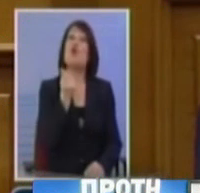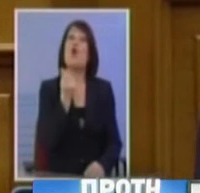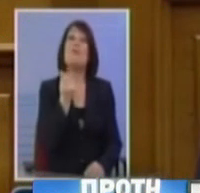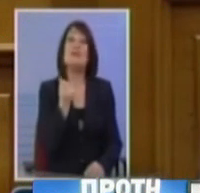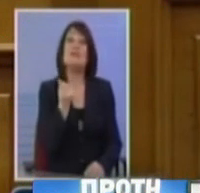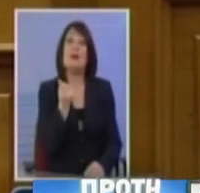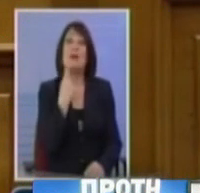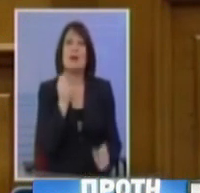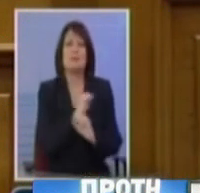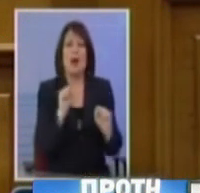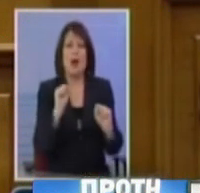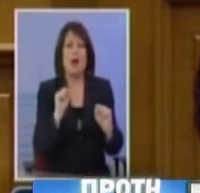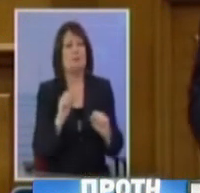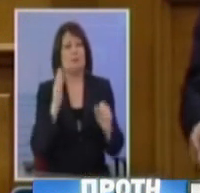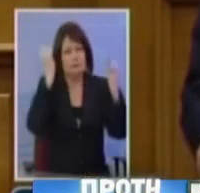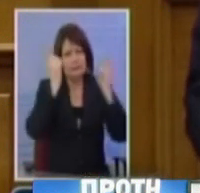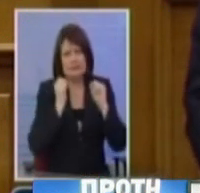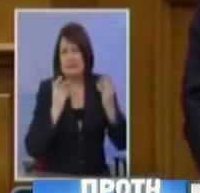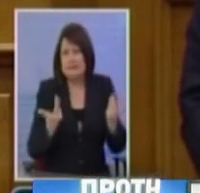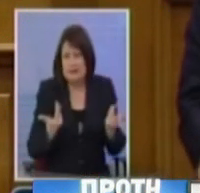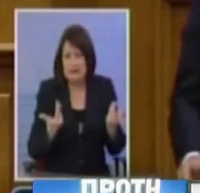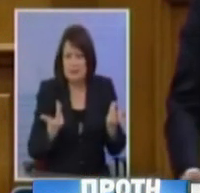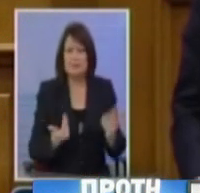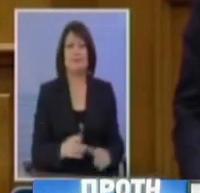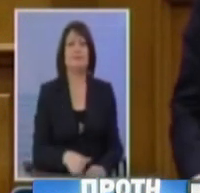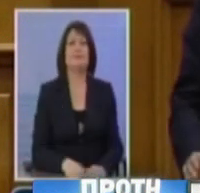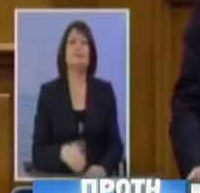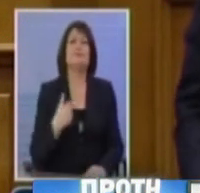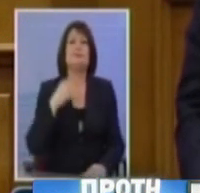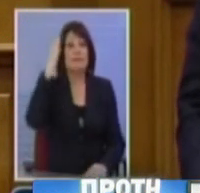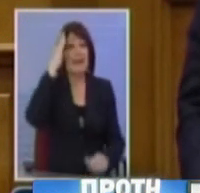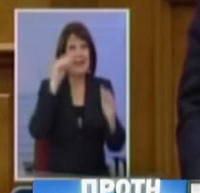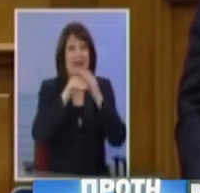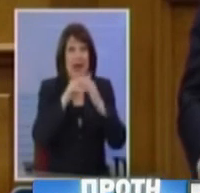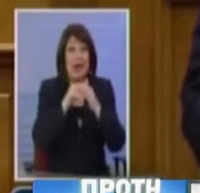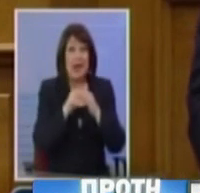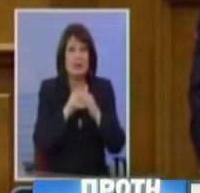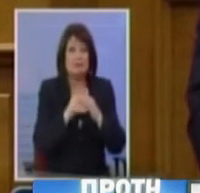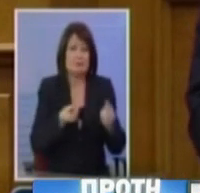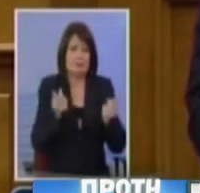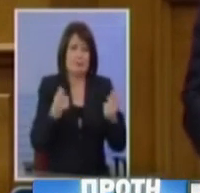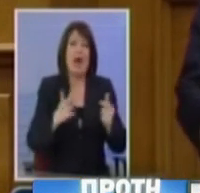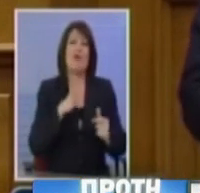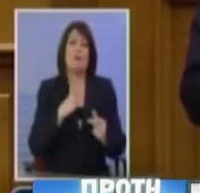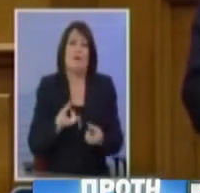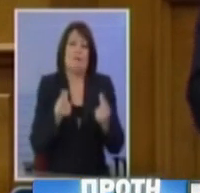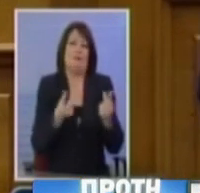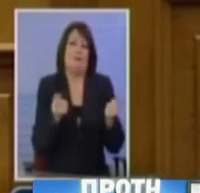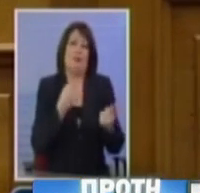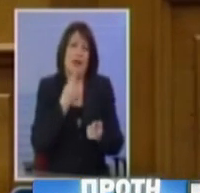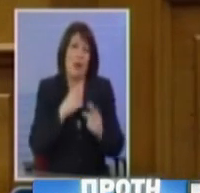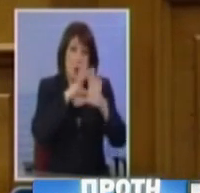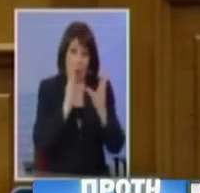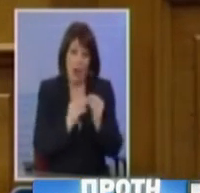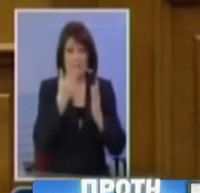φαινόμενα bankrupt, λέγοντας ότι σε αυτή την περίπτωση θα έχουμε φυγή κεφαλαίων και ανθρώπων, λέγοντας ότι για αυτούς τους λόγους